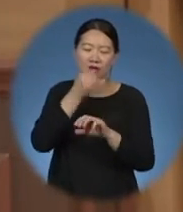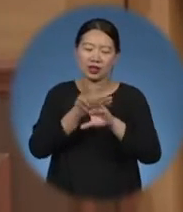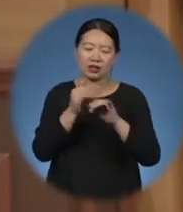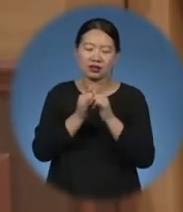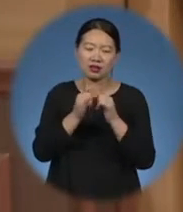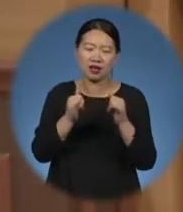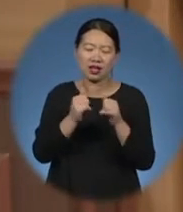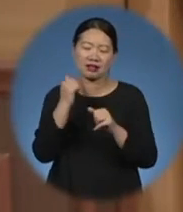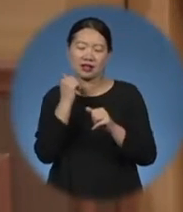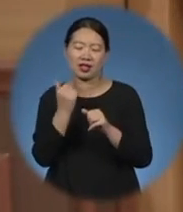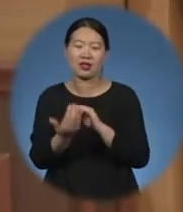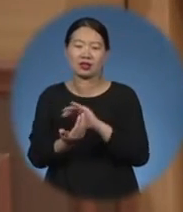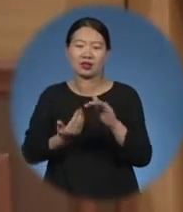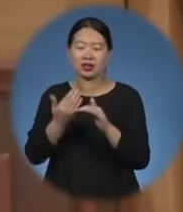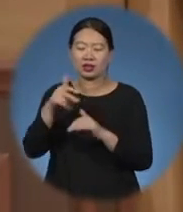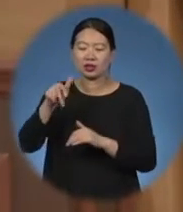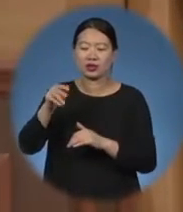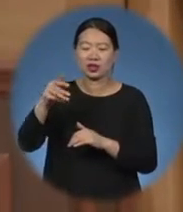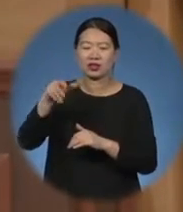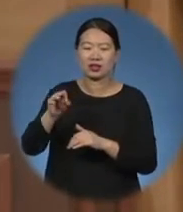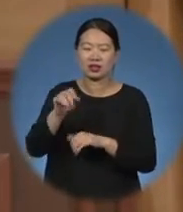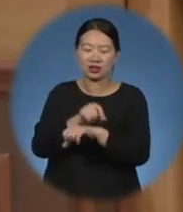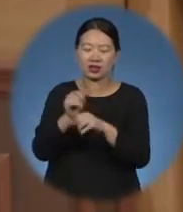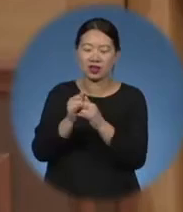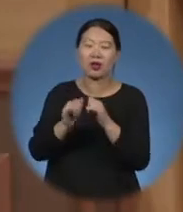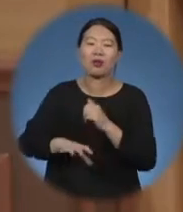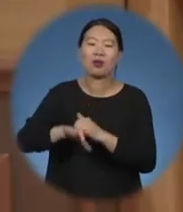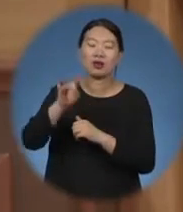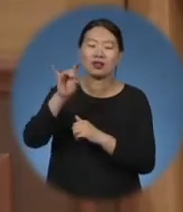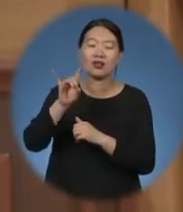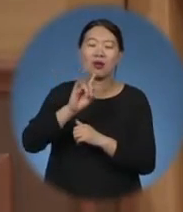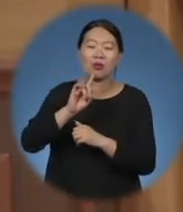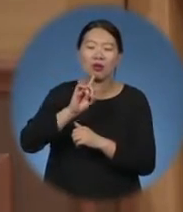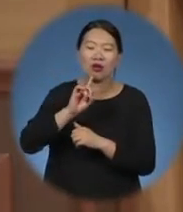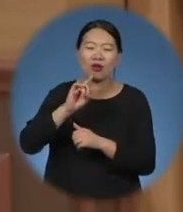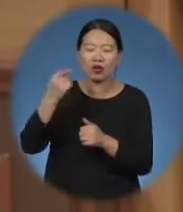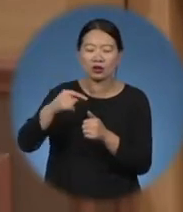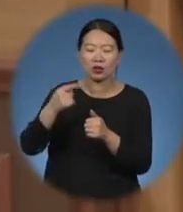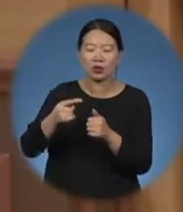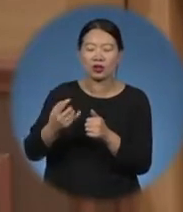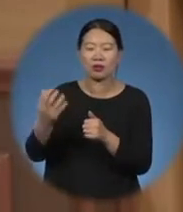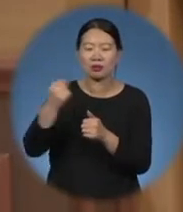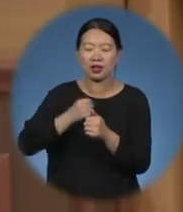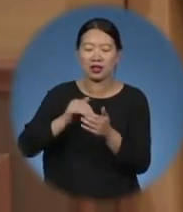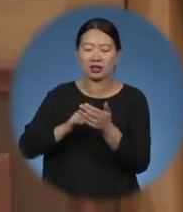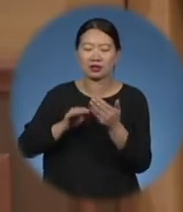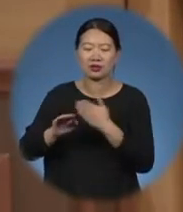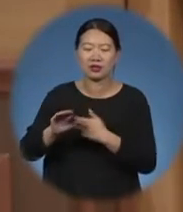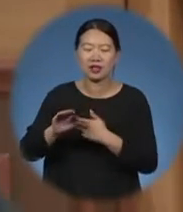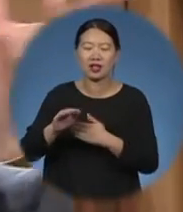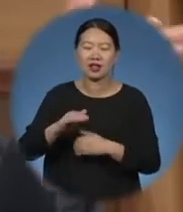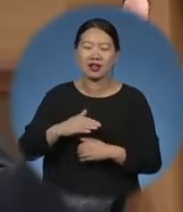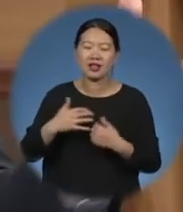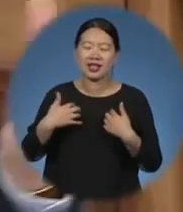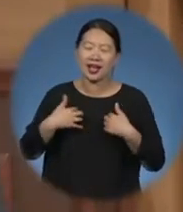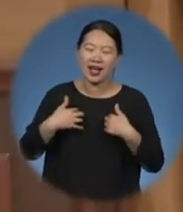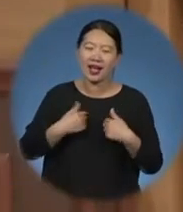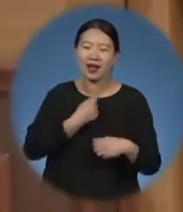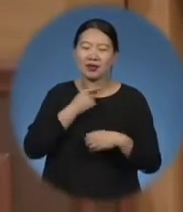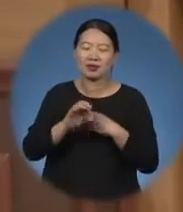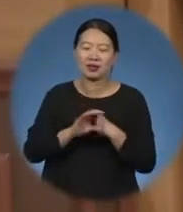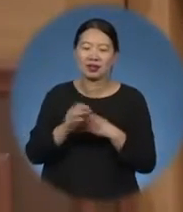하기 전에 우리 조달청 직원들도 예를 들어서 좀 가자 뭐가 있으면 교육을 받고 나서 예를 들어서 힐링을 하고 싶으면 템플스테이도